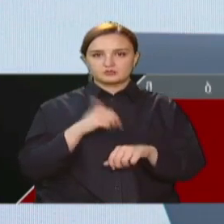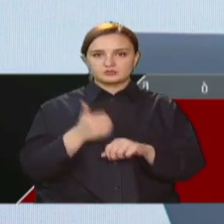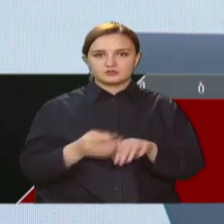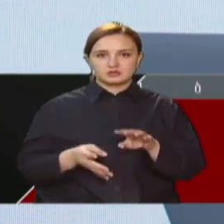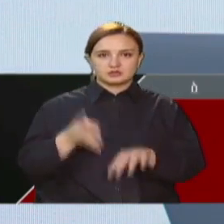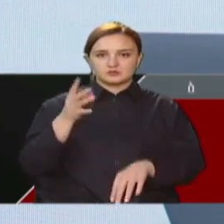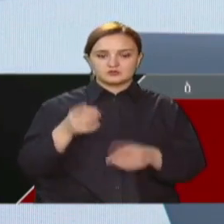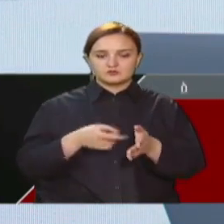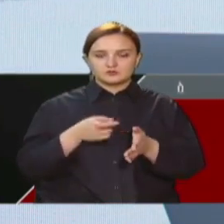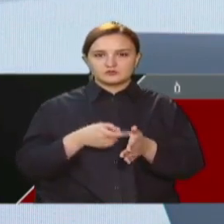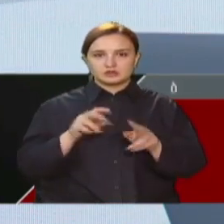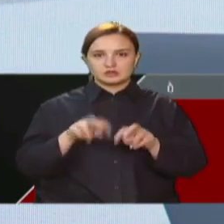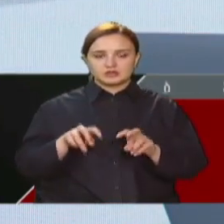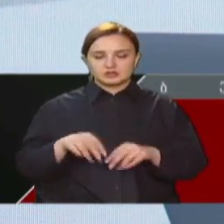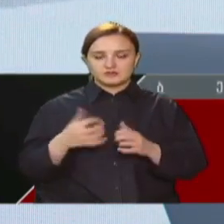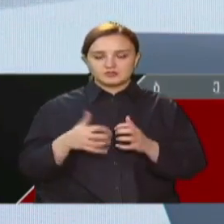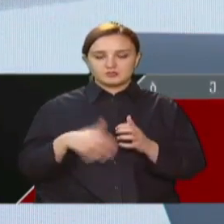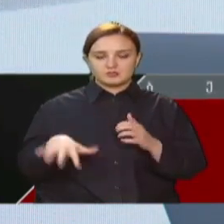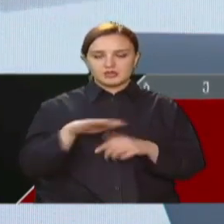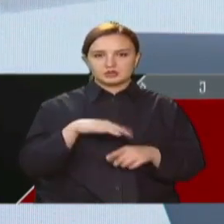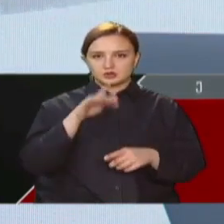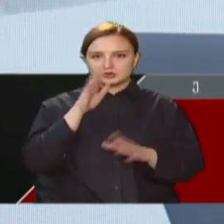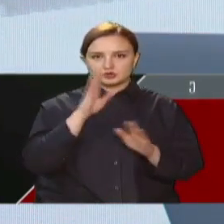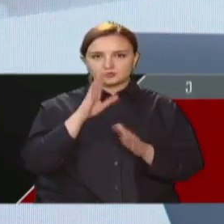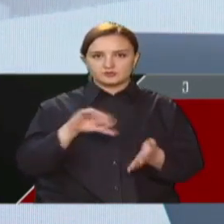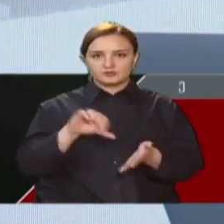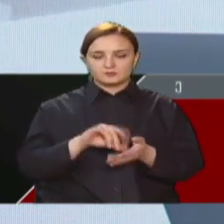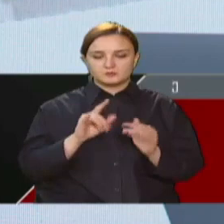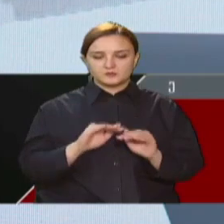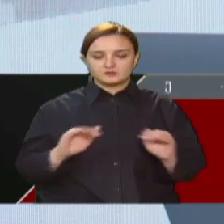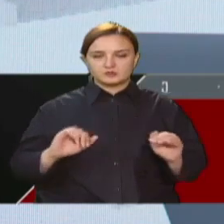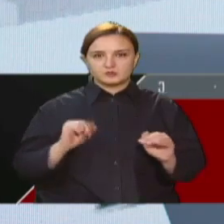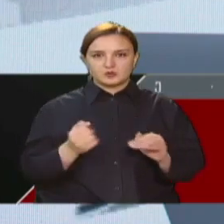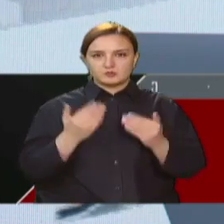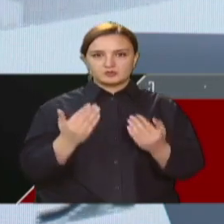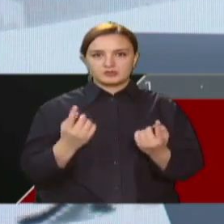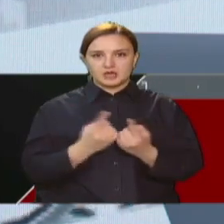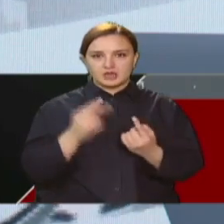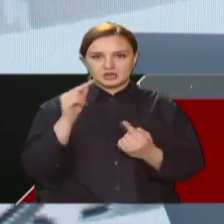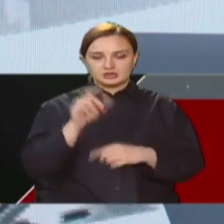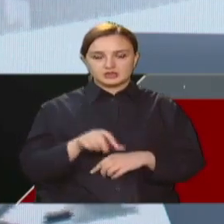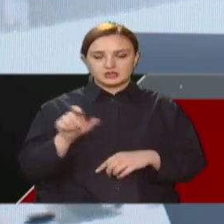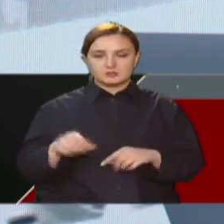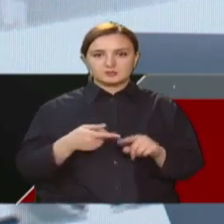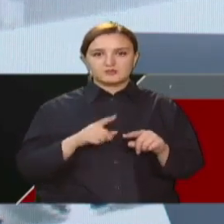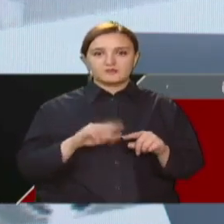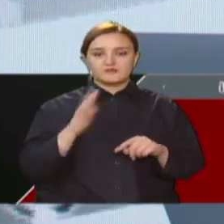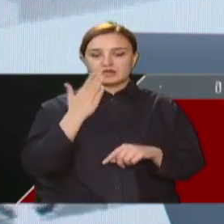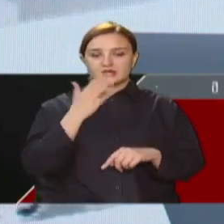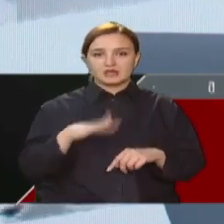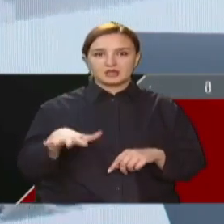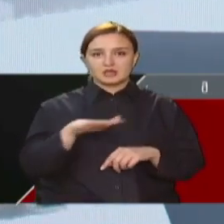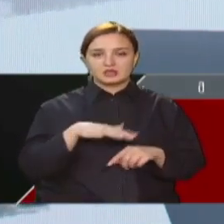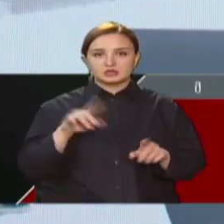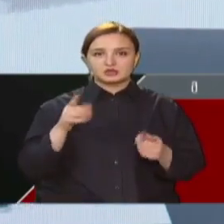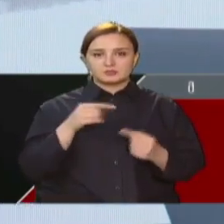სამართველოში იკითხებიან პარკის ტერიტორიაზე შემთხვევის დროს ყოფი პირები და ბავშვების მეგობრები და კლასელები. ვაკის საბურთალოს პოლიციის სამართველოში კი მერიის